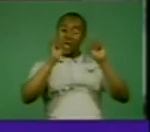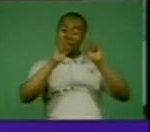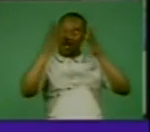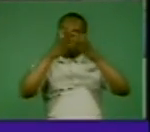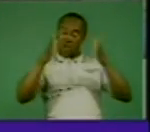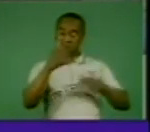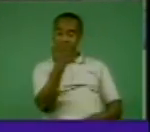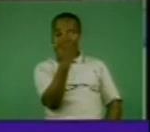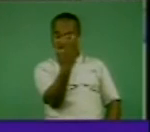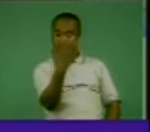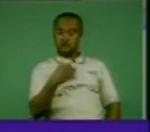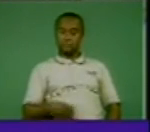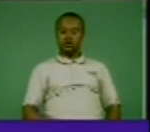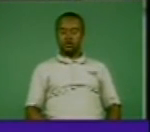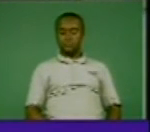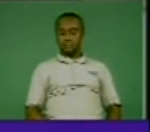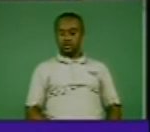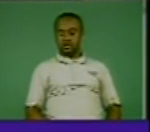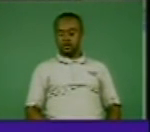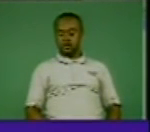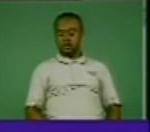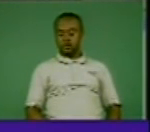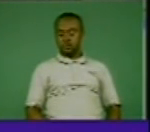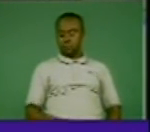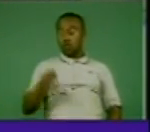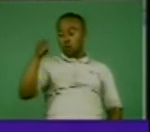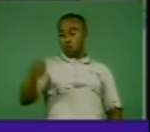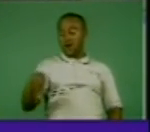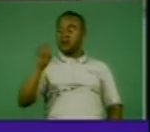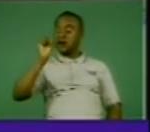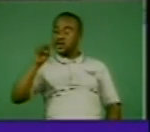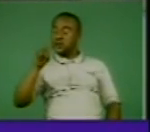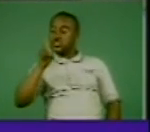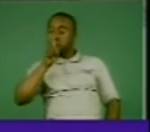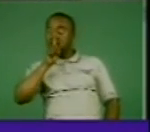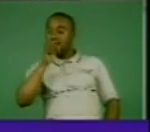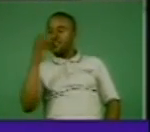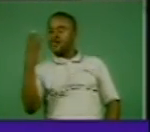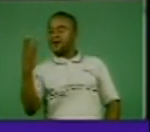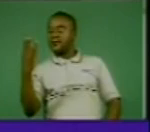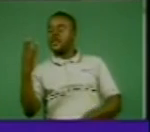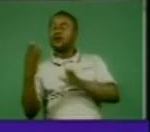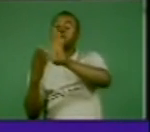Kura za ndio siri ni kura 39, hapakuwa na kura ya hapana.